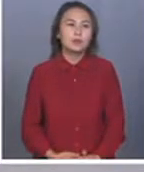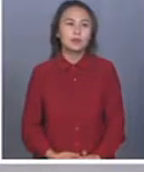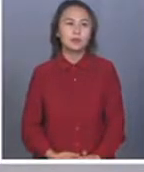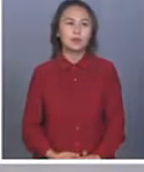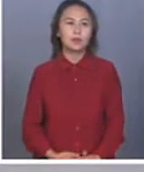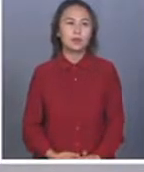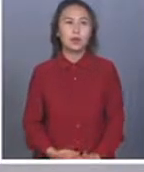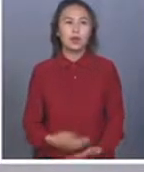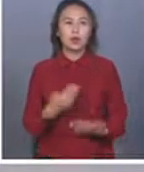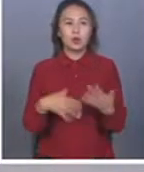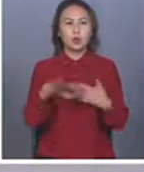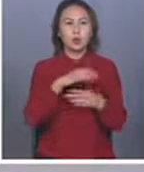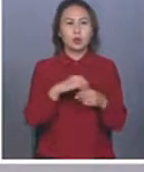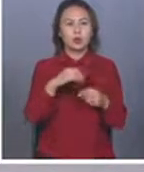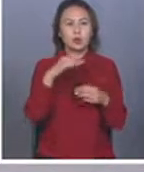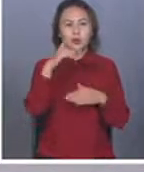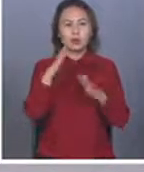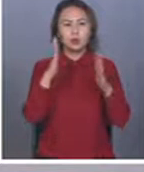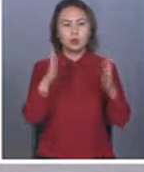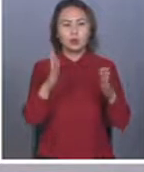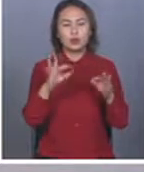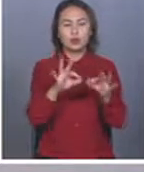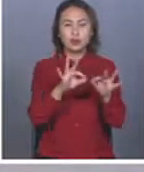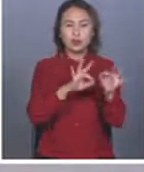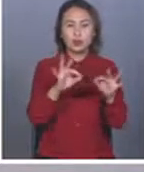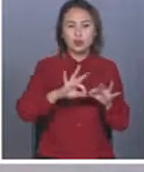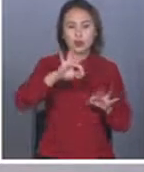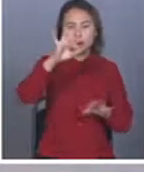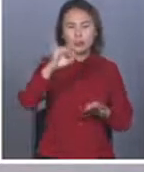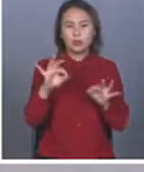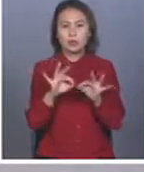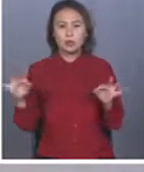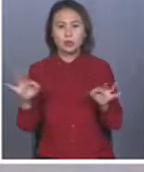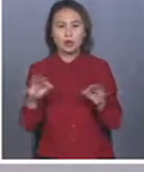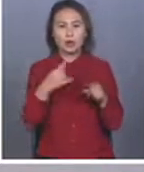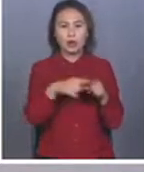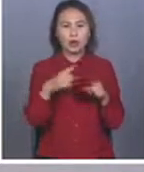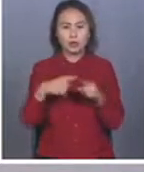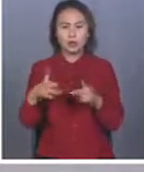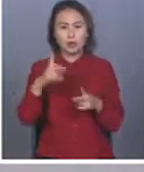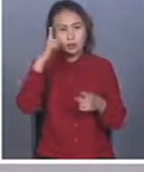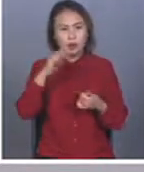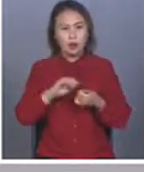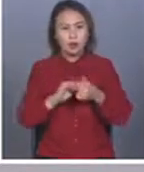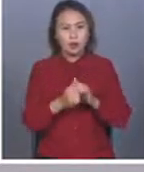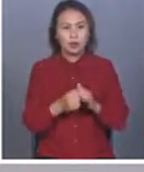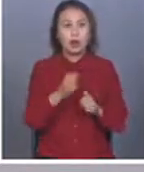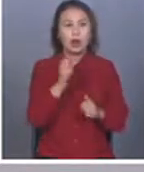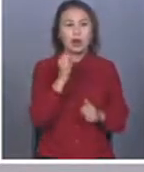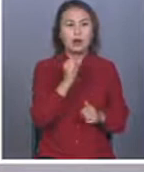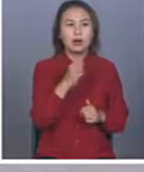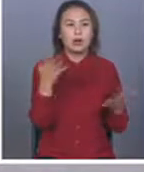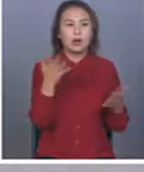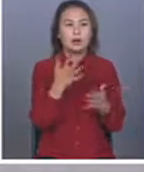балалар тік төртбұрыштың ұзындығы мен енін ажырата алмайды. Сондықтан есіңізде сақтап алыңыздар, бұл жерде қай